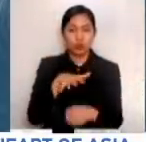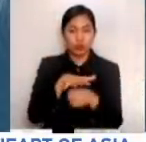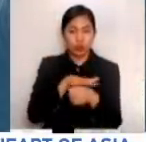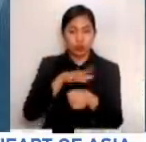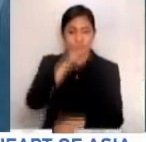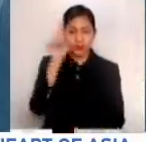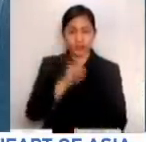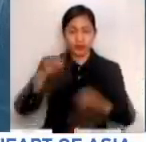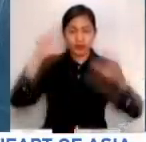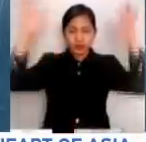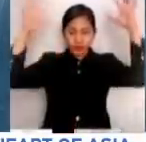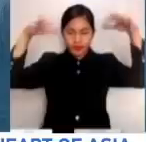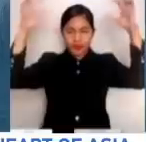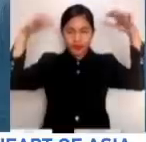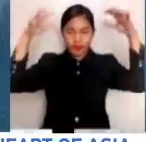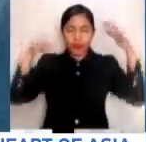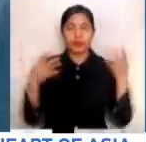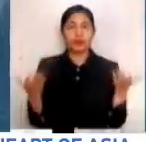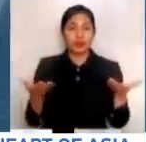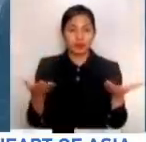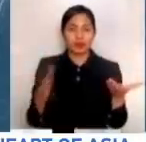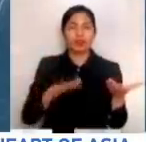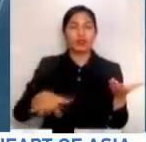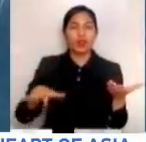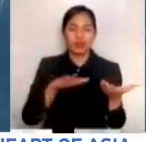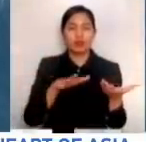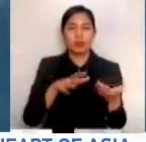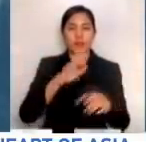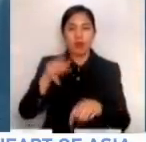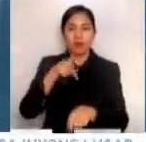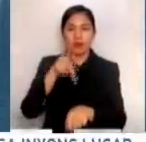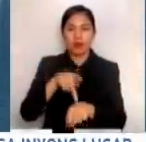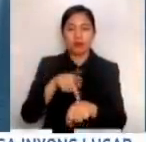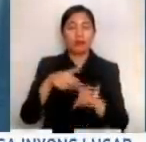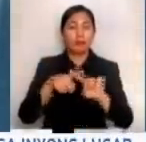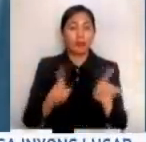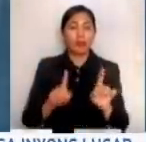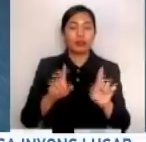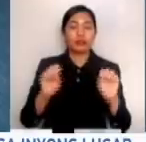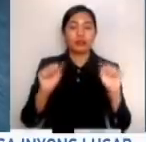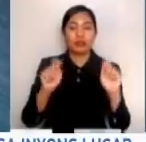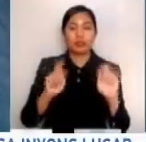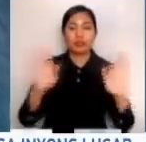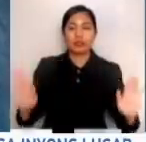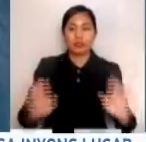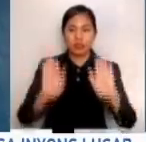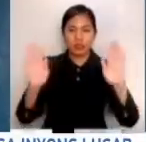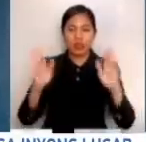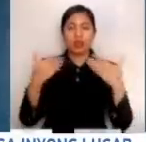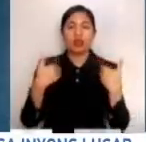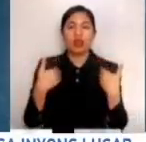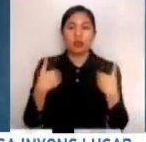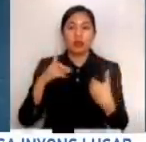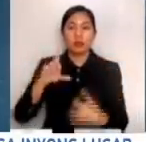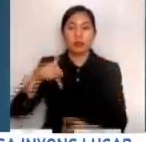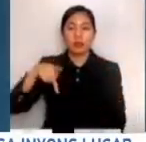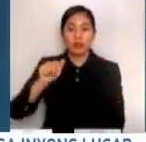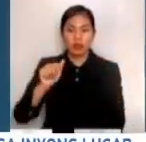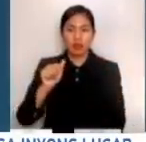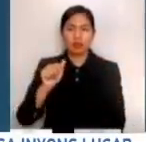sa nalalabing bahagi ng bansa ngayong pong araw. Pero sa weekend, isang low pressure area ang posibleng mabuo sa